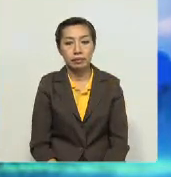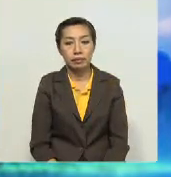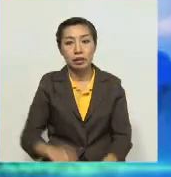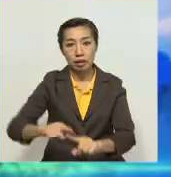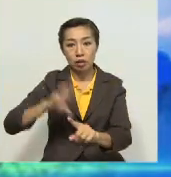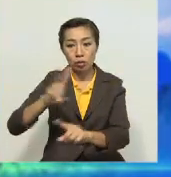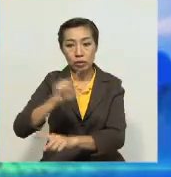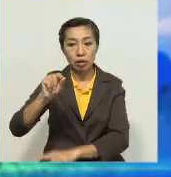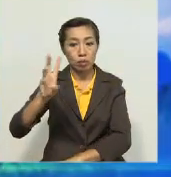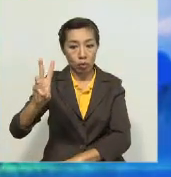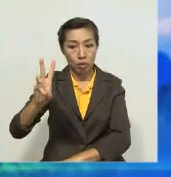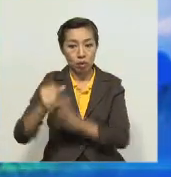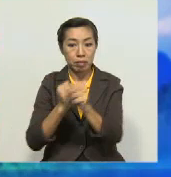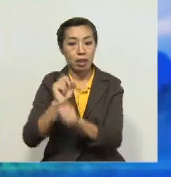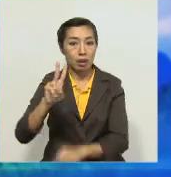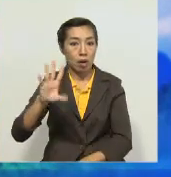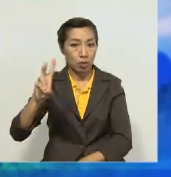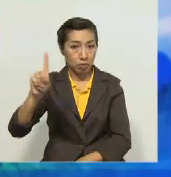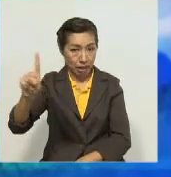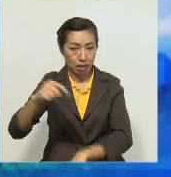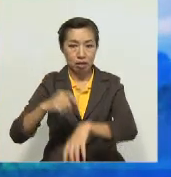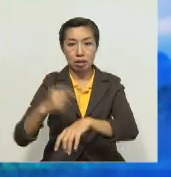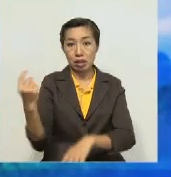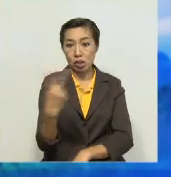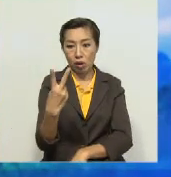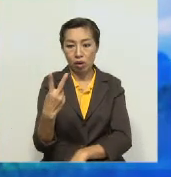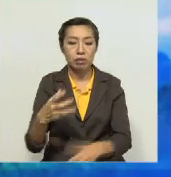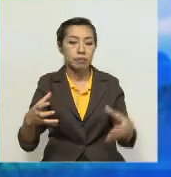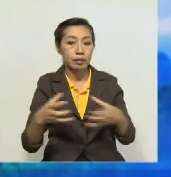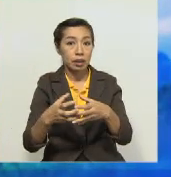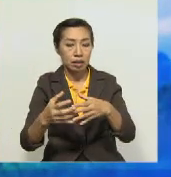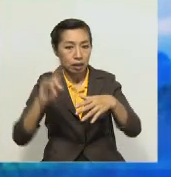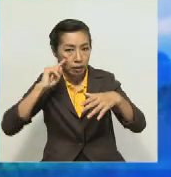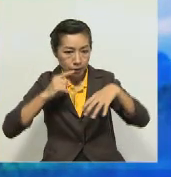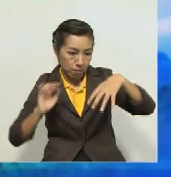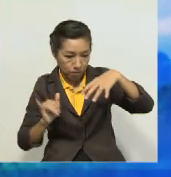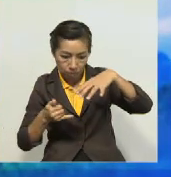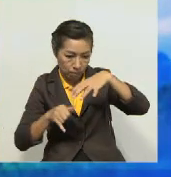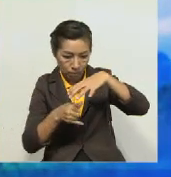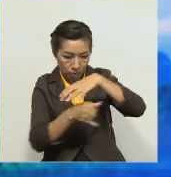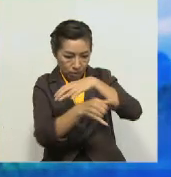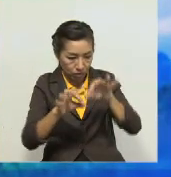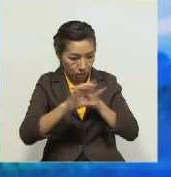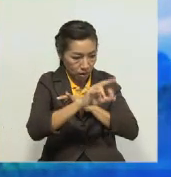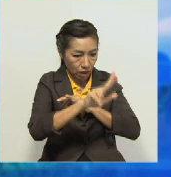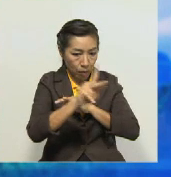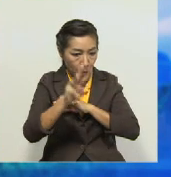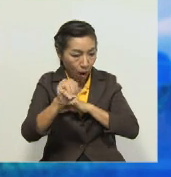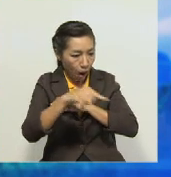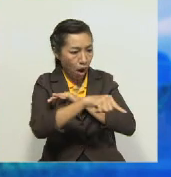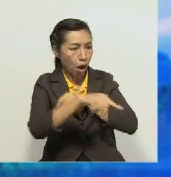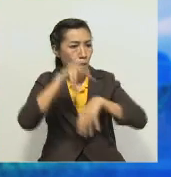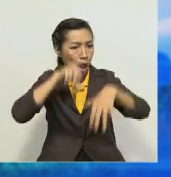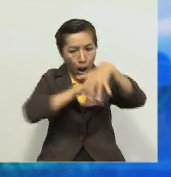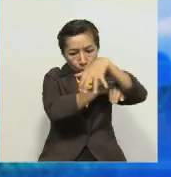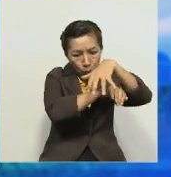26 มทุนายน 2561 เวลา 2 น.ร. ทีมค้นหาเดินเข้าถำ 3 กิโลเมตร พบปัหาน้ำหากเข้าถ้ำ